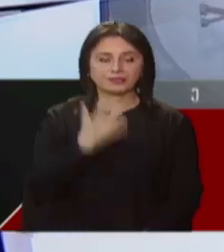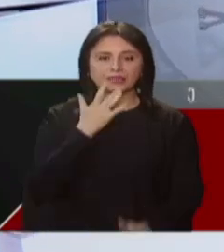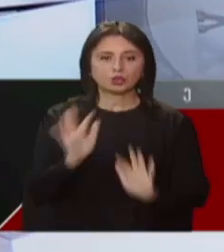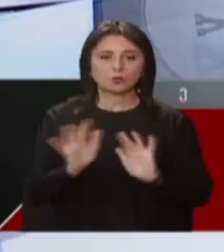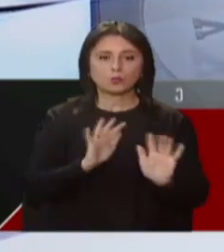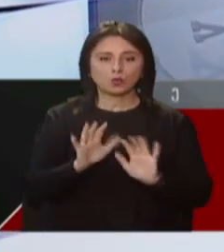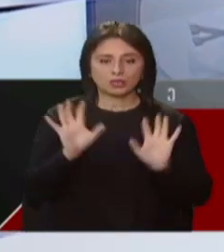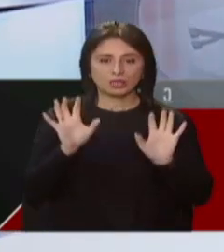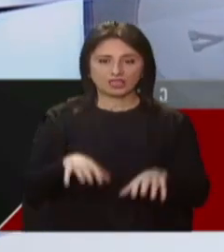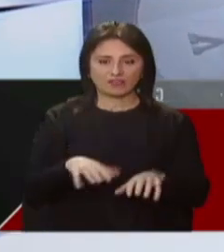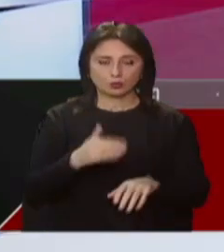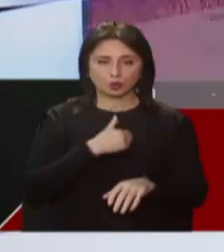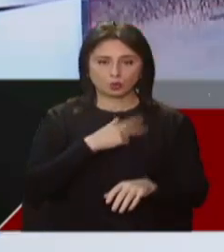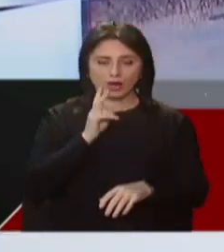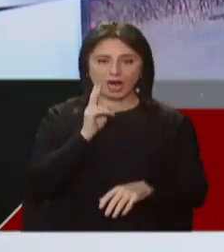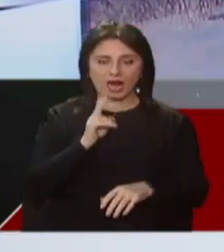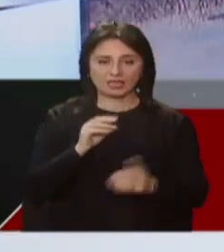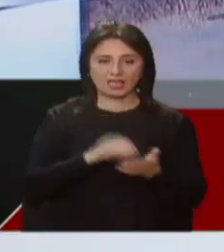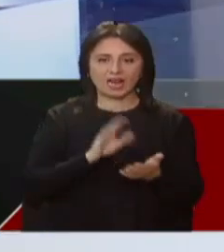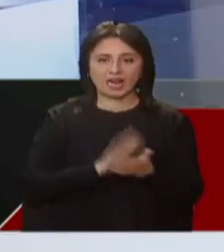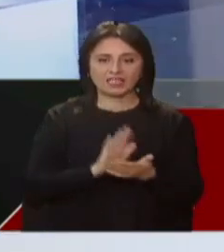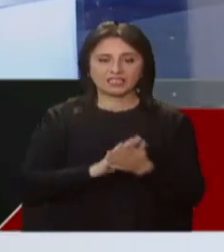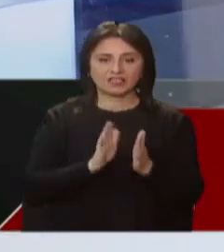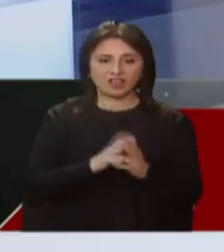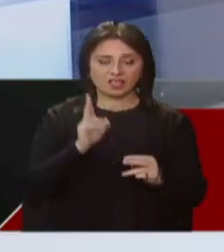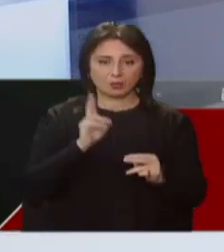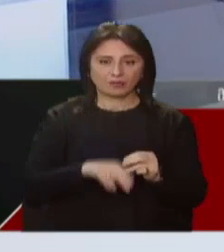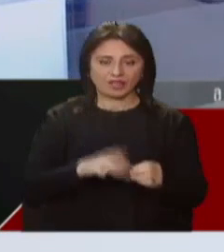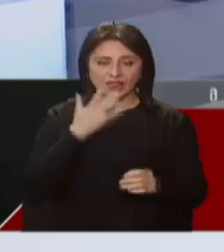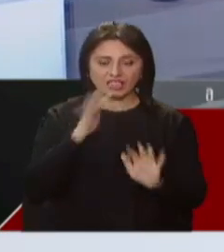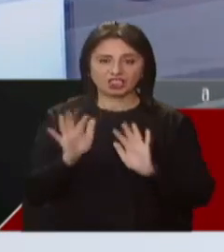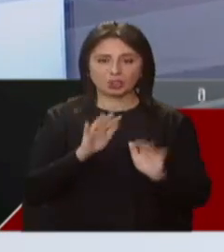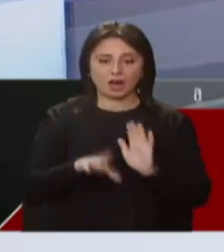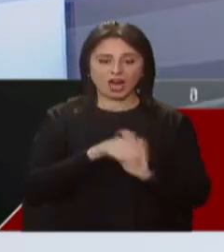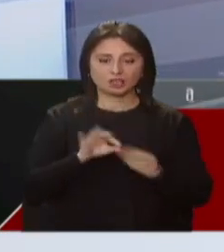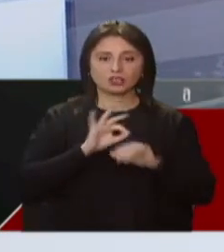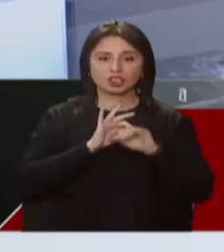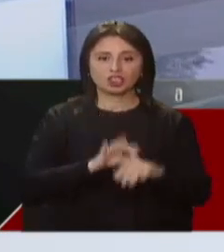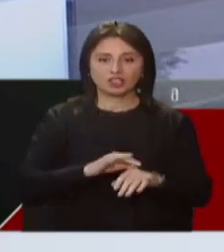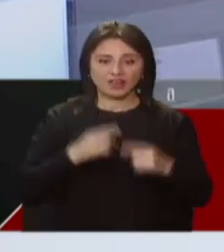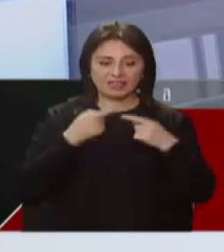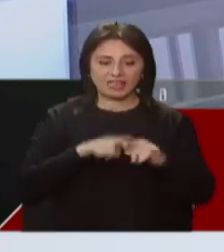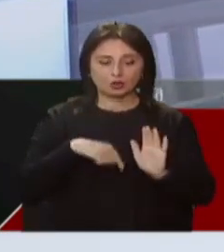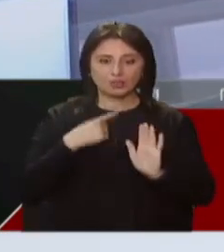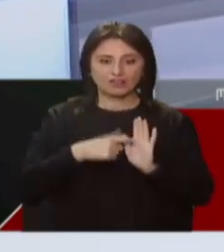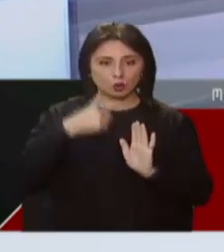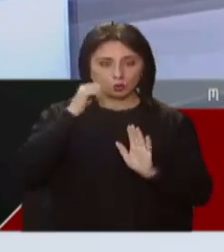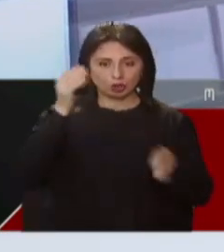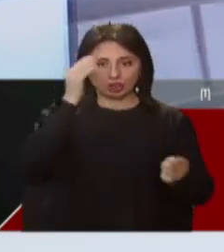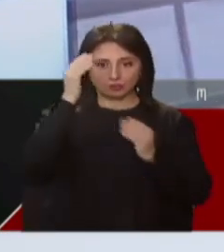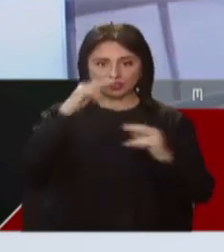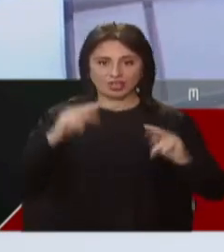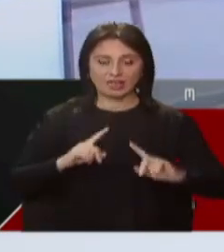Naționalul Mozdrobis, თავმჯდომარეობის სურვილი კანდიდატების რეგისტრაციის ვადა ამოიწურა. Naționalul Mozdrobაში არჩევნების ჩატარების ტექნიკურ საკითხებზე გუშინი